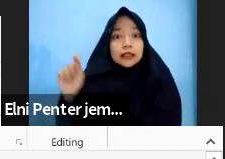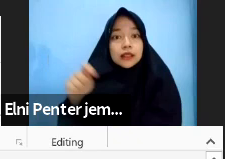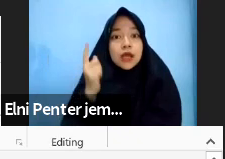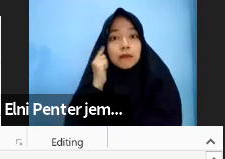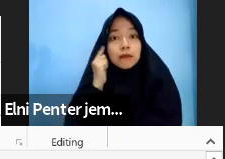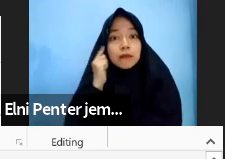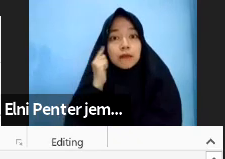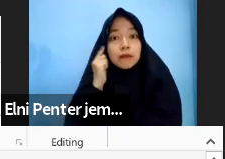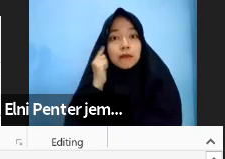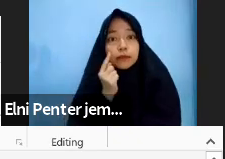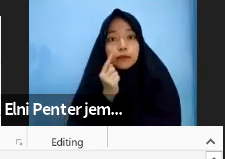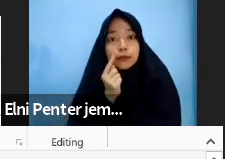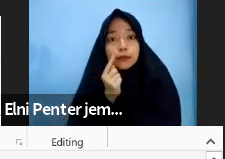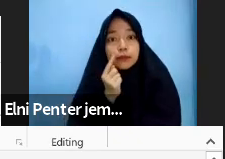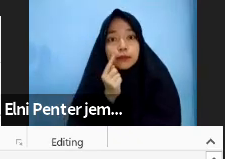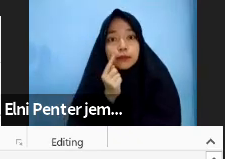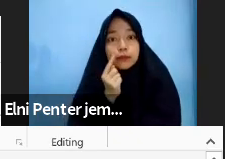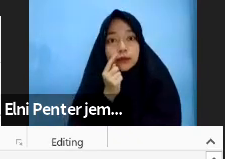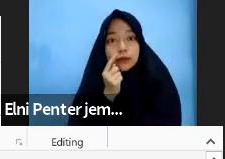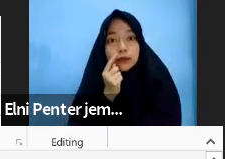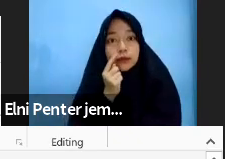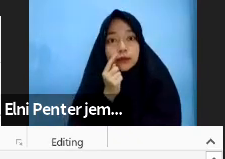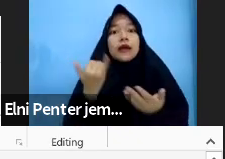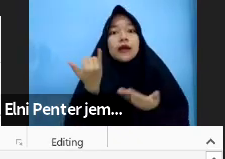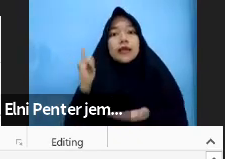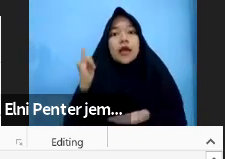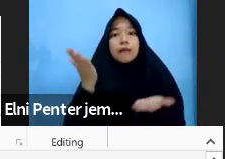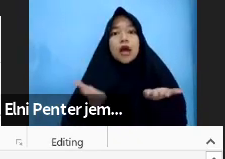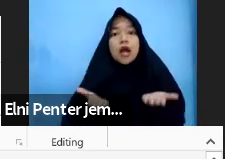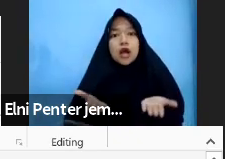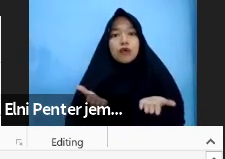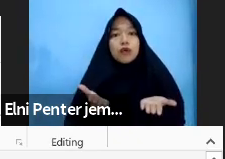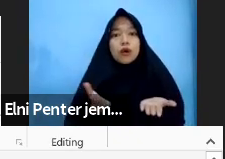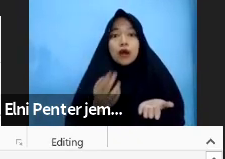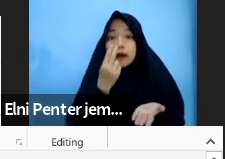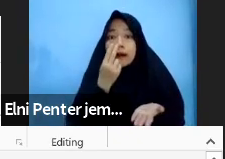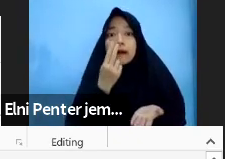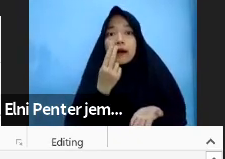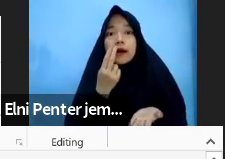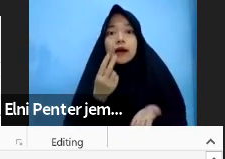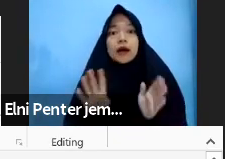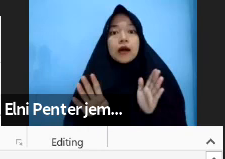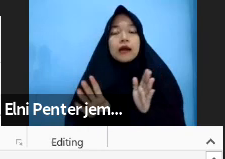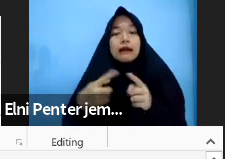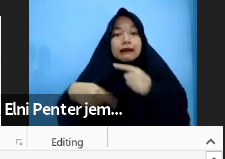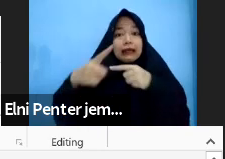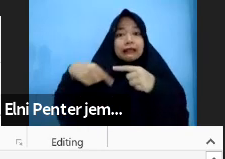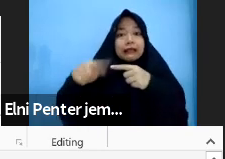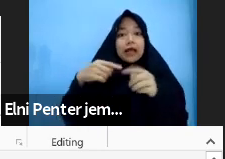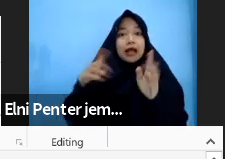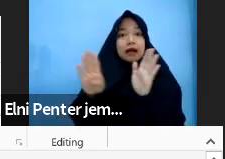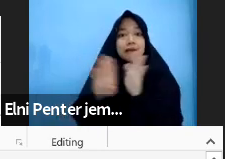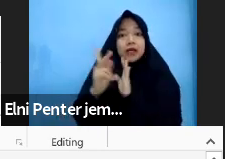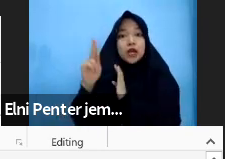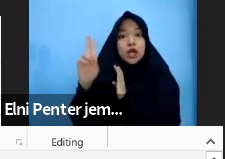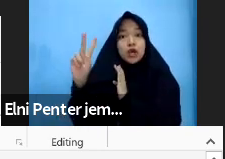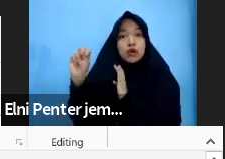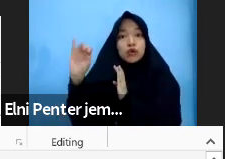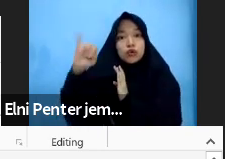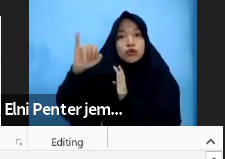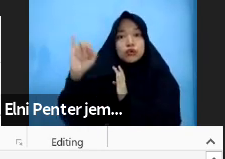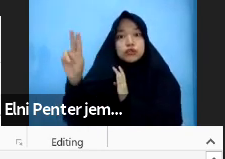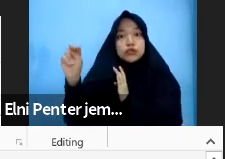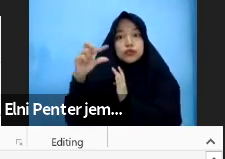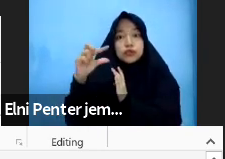berkunjung mungkin suatu saat ada kalau pandemi ini sudah berlalu dan ada